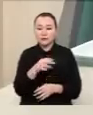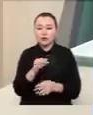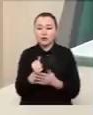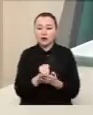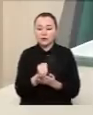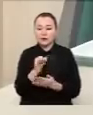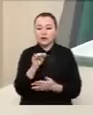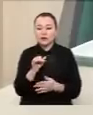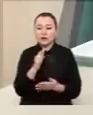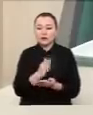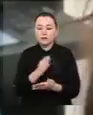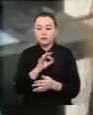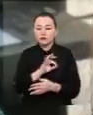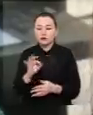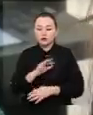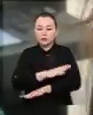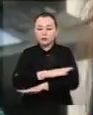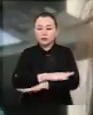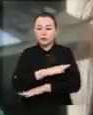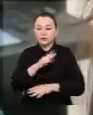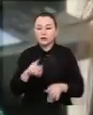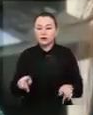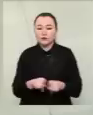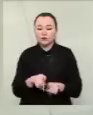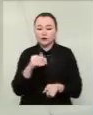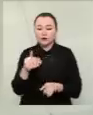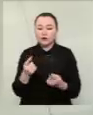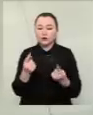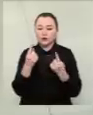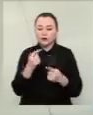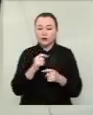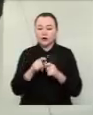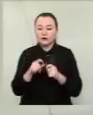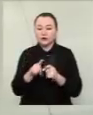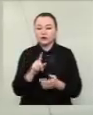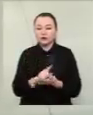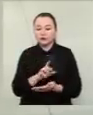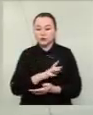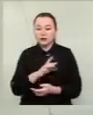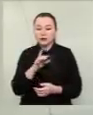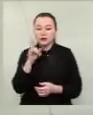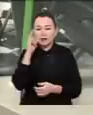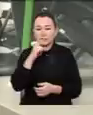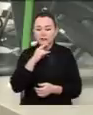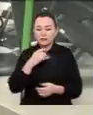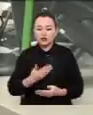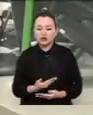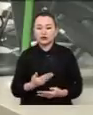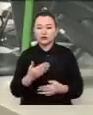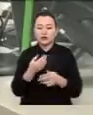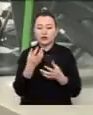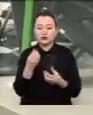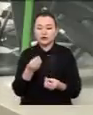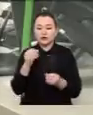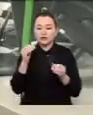и обладать безупречной репутацией. К тому же их крупный акционер должен быть резидентом страны. При этом